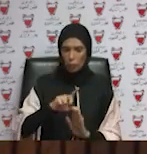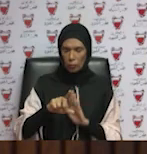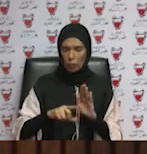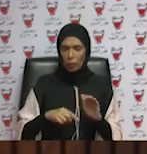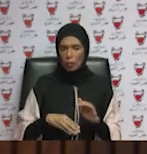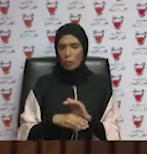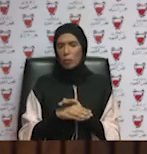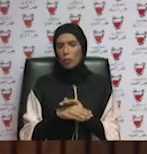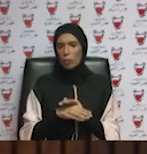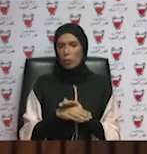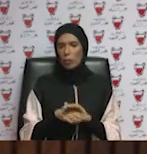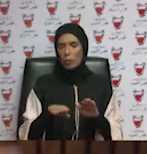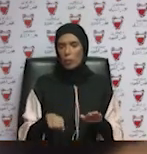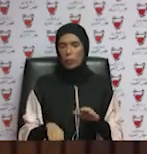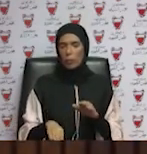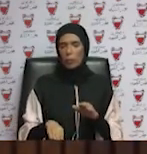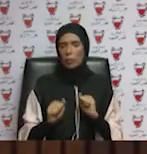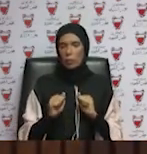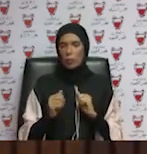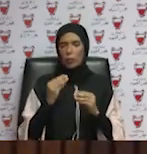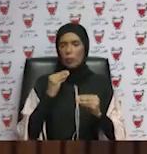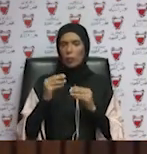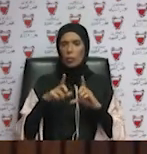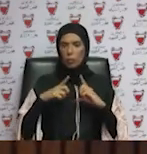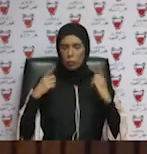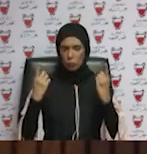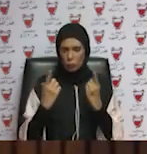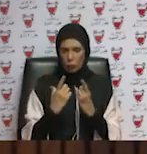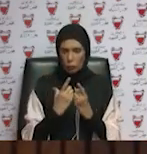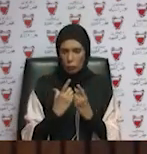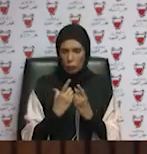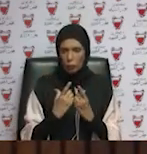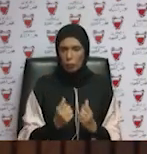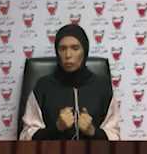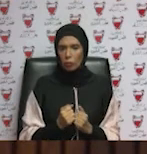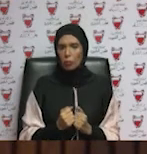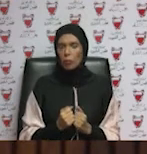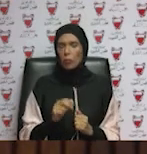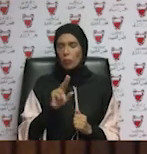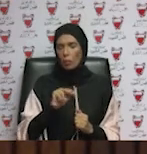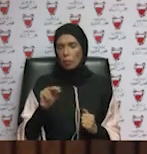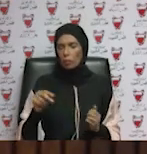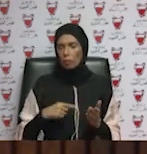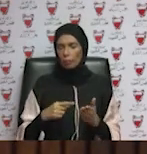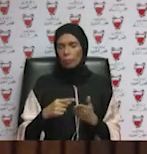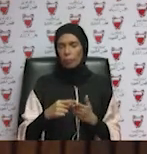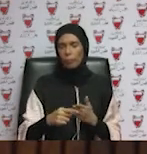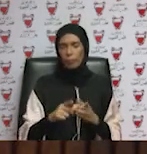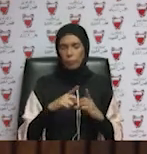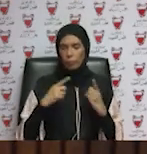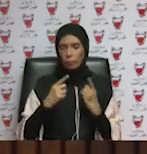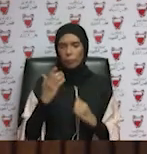الداخلية لمجلس الشورى، فإن اللجنة توصي بما يلي: التمسك بتوصية اللجنة